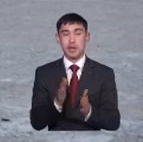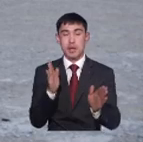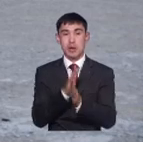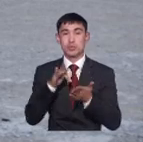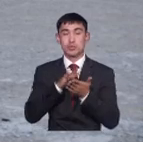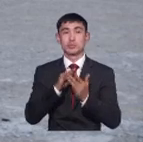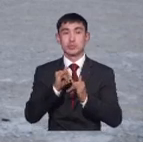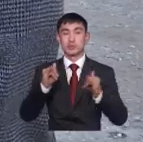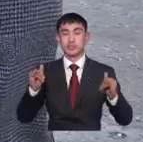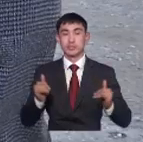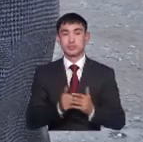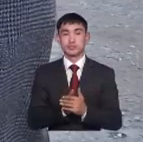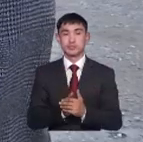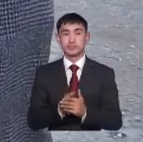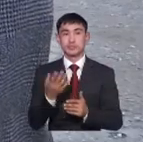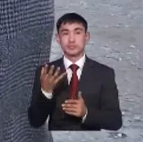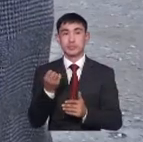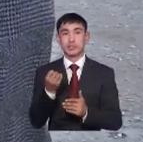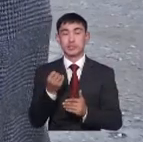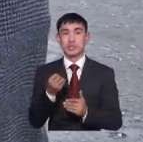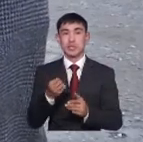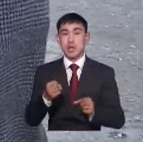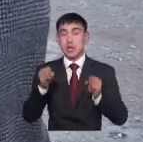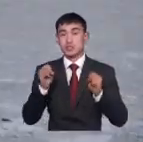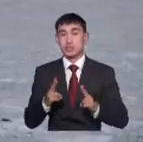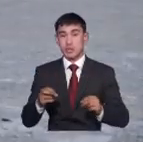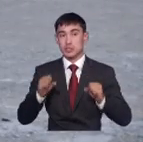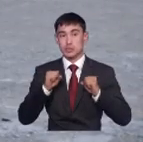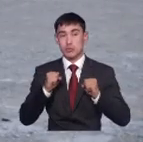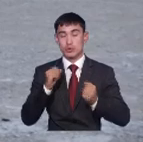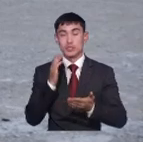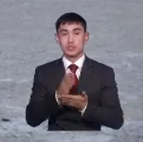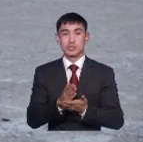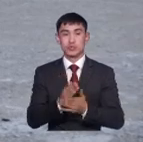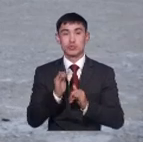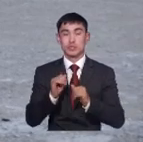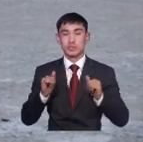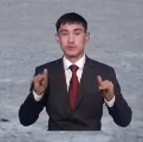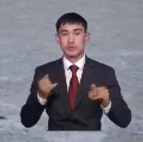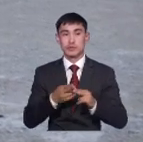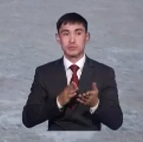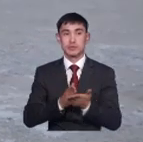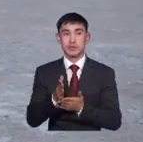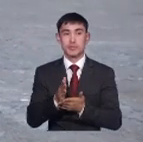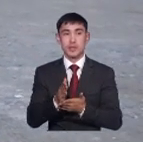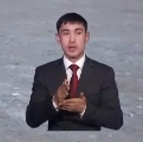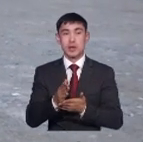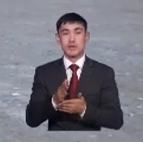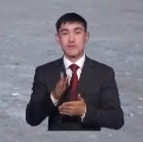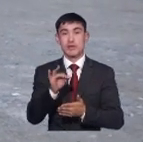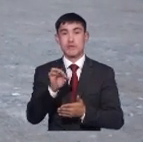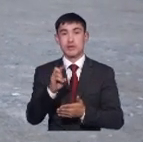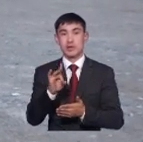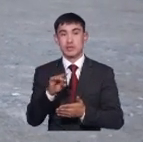экотуризм сильно развивается, вот, также с экстремальный спорт будем развивать в этой сфере, это Виа Феррата